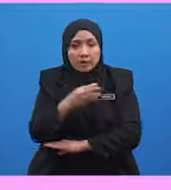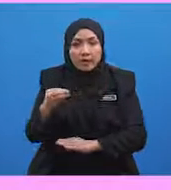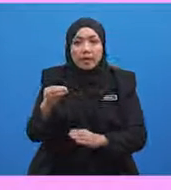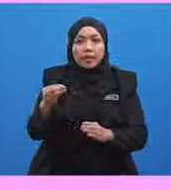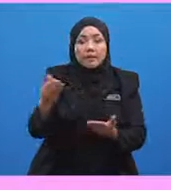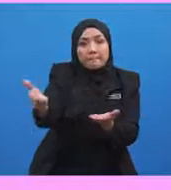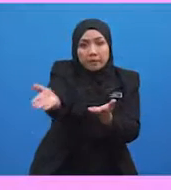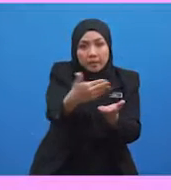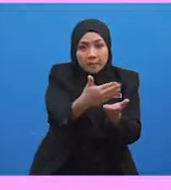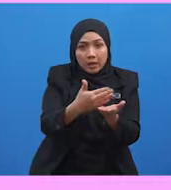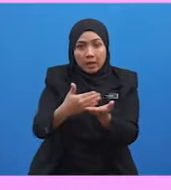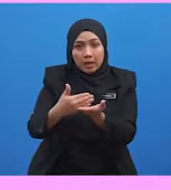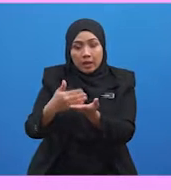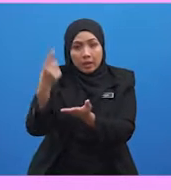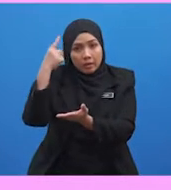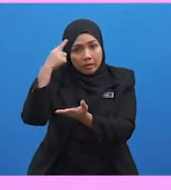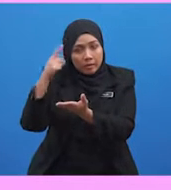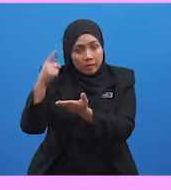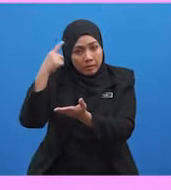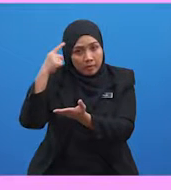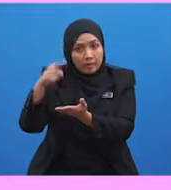membuat keputusan.